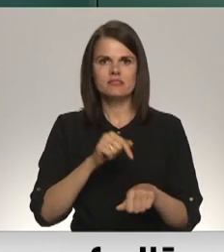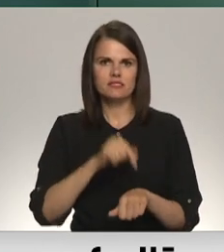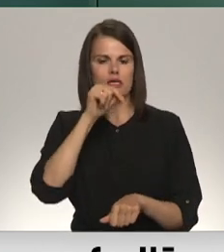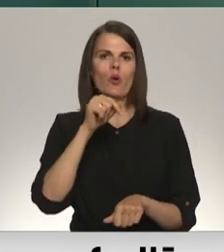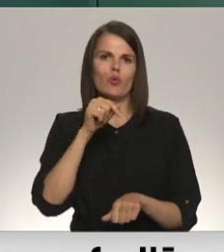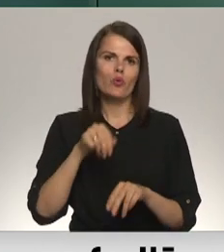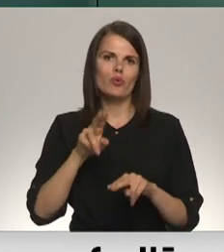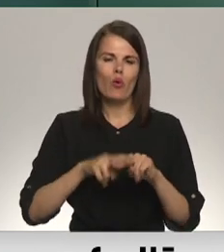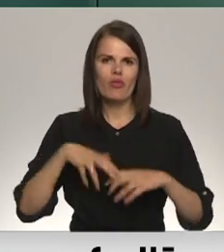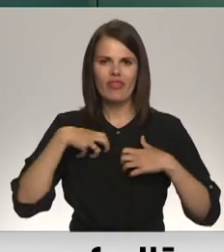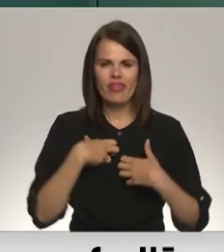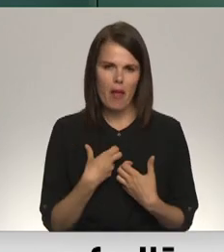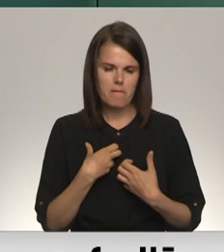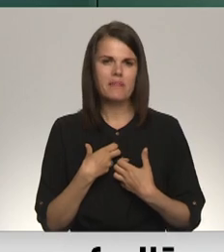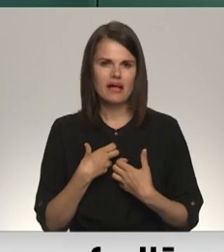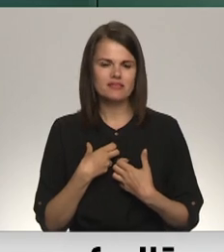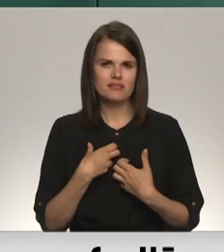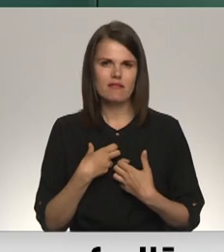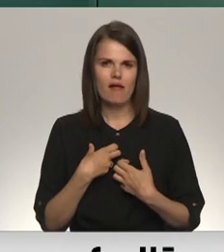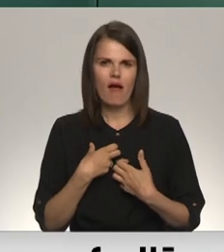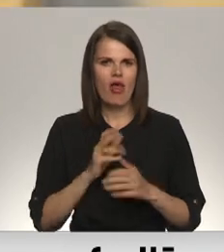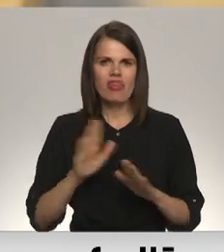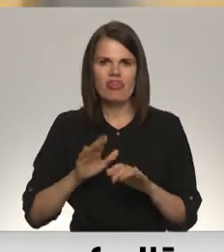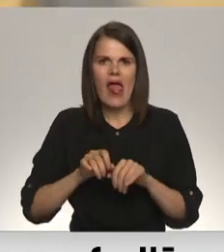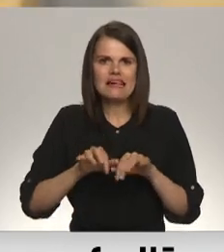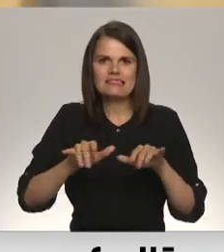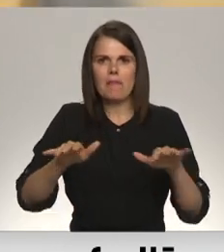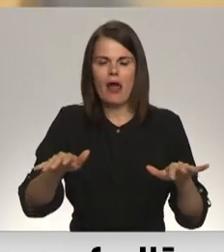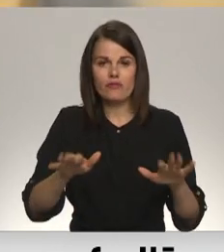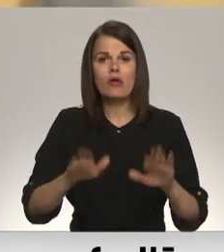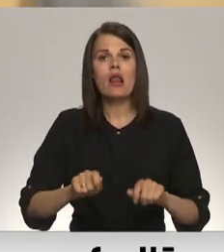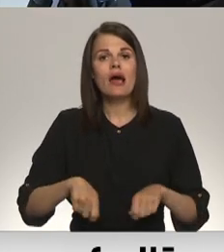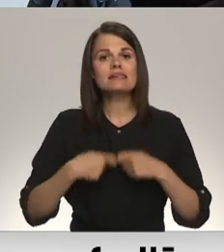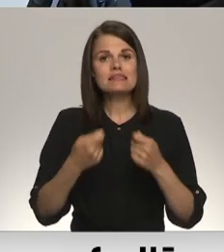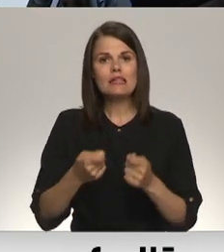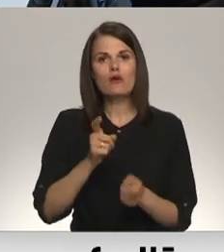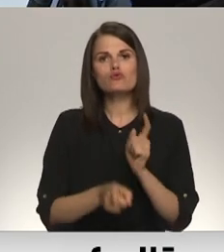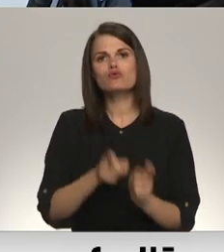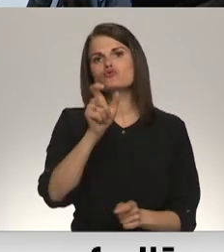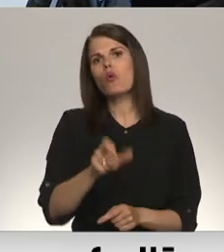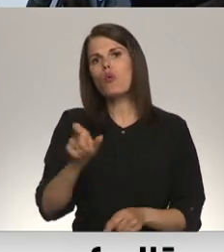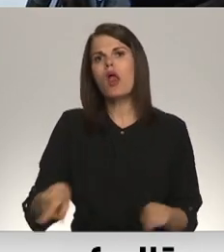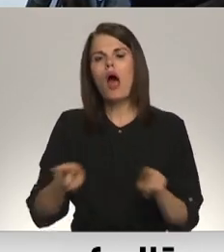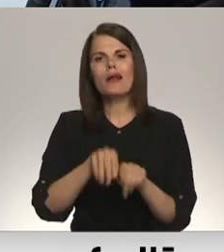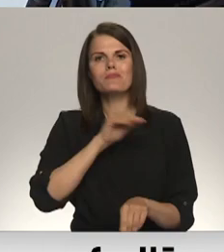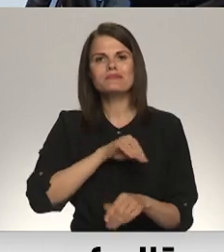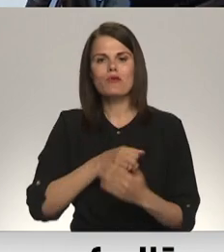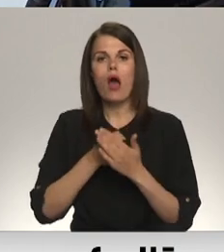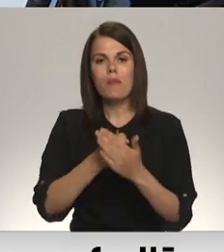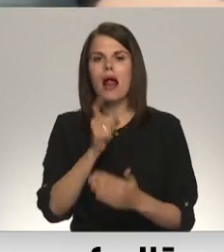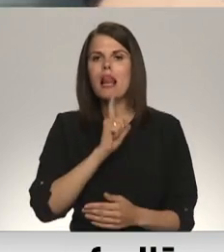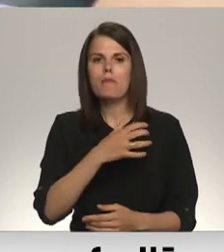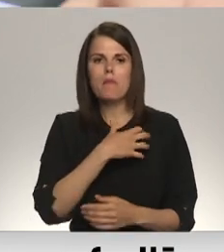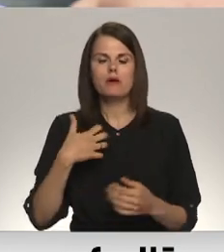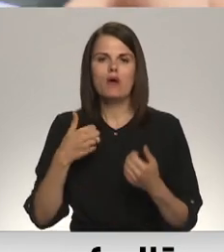un šī te depresija nekādā veidā neizplatītos. Lai sniegtu skolotājiem arī psiholoģisku atbalstu, Liepājas pašvaldība